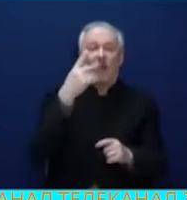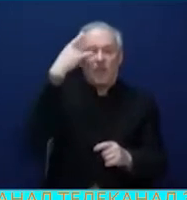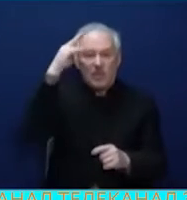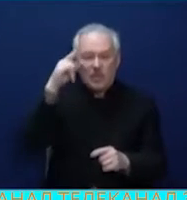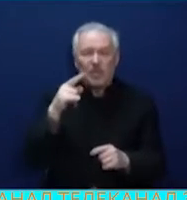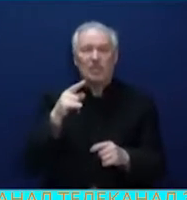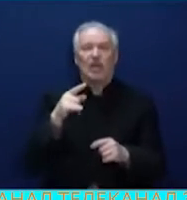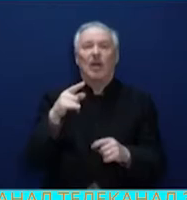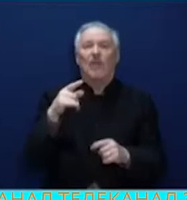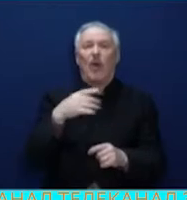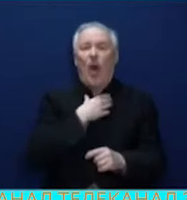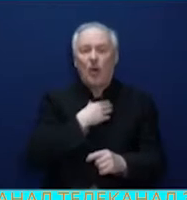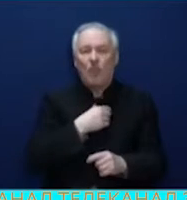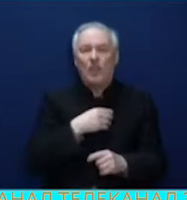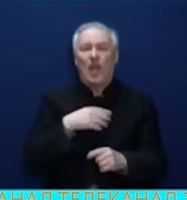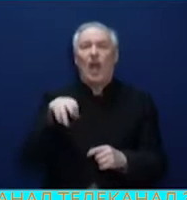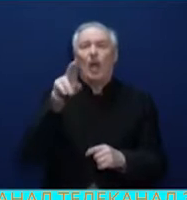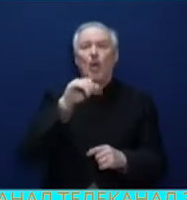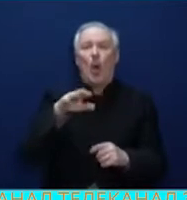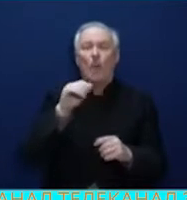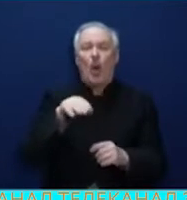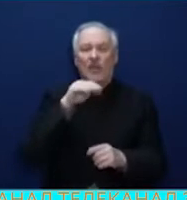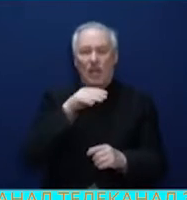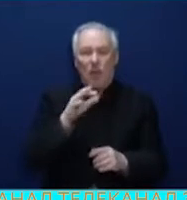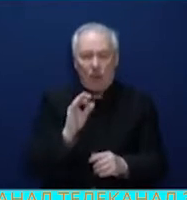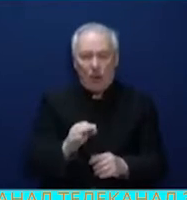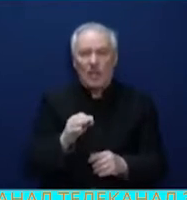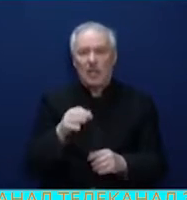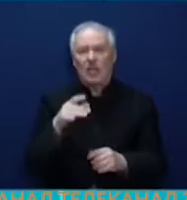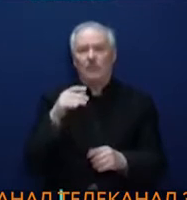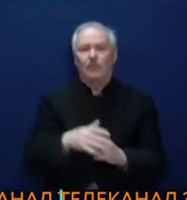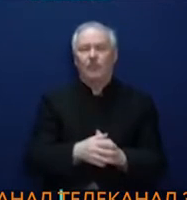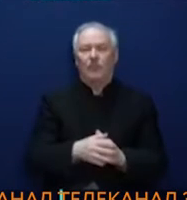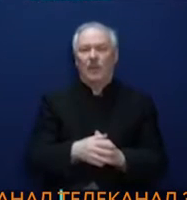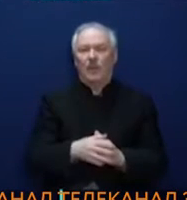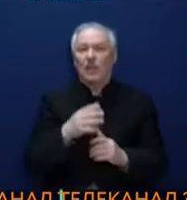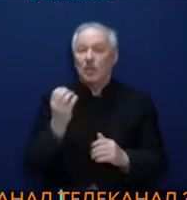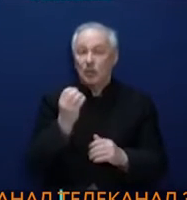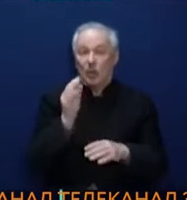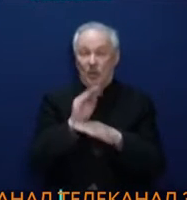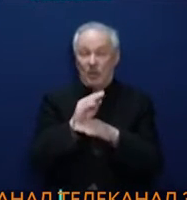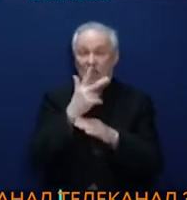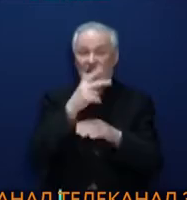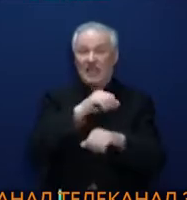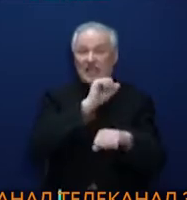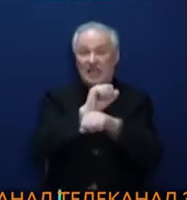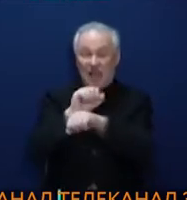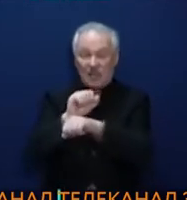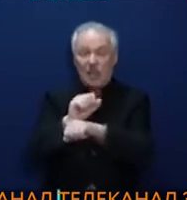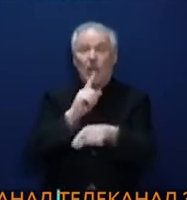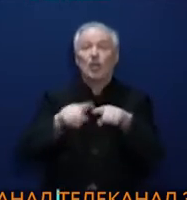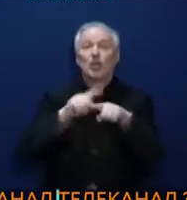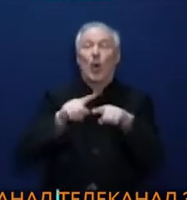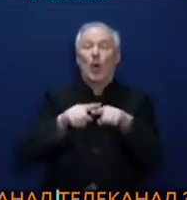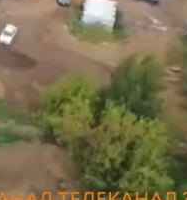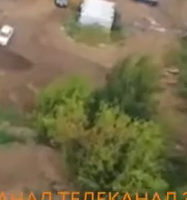Коломне, Домодедово, Балашихе. Также дополнительно строим 3 станции скорой помощи.